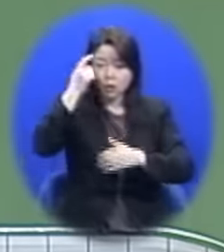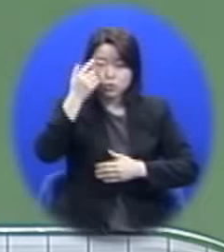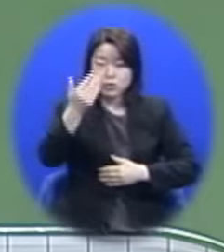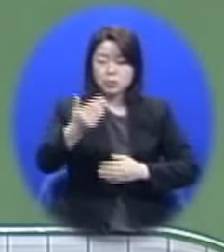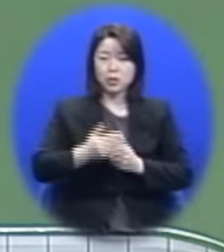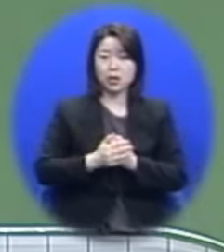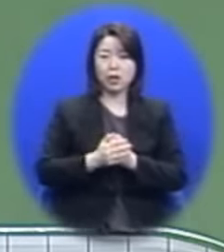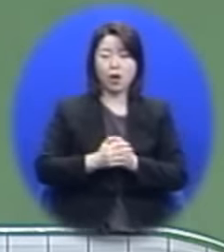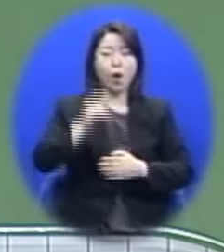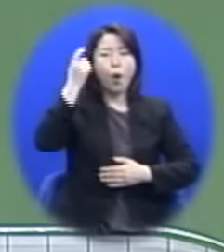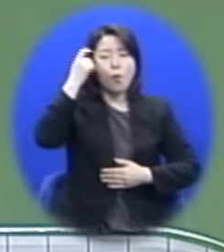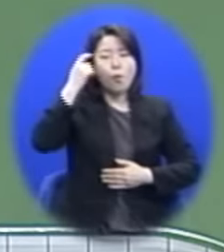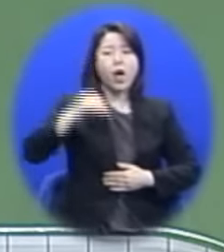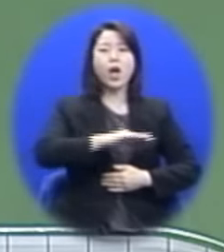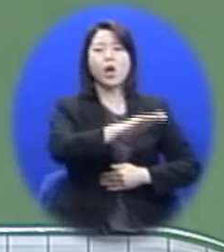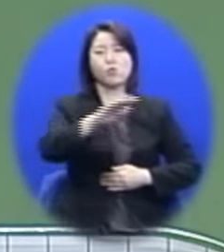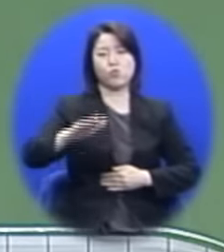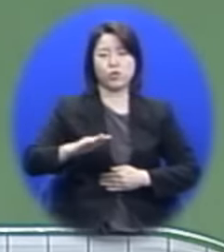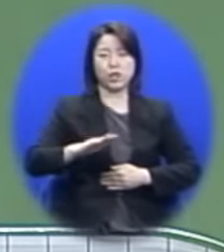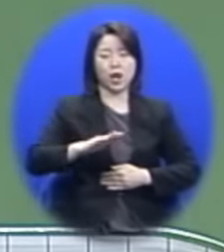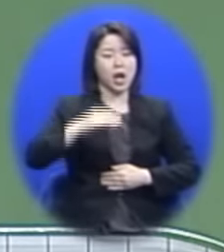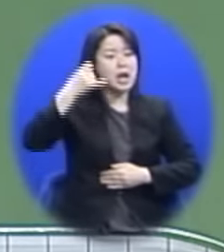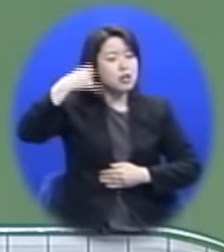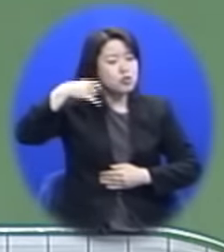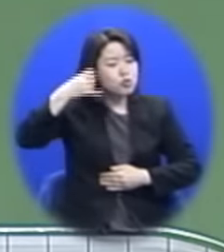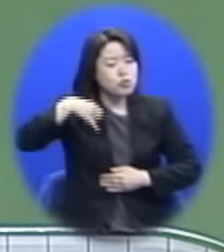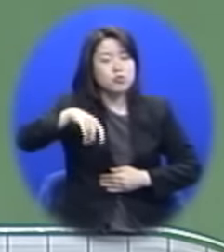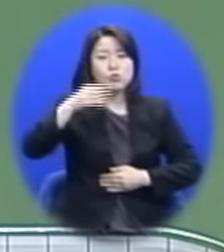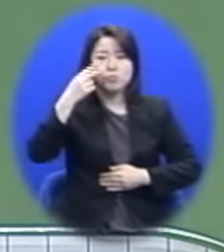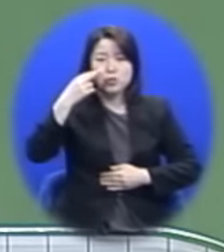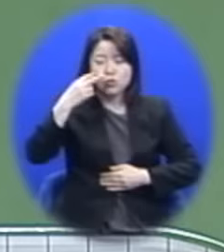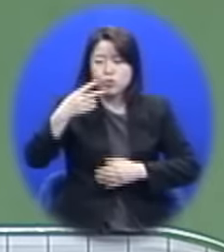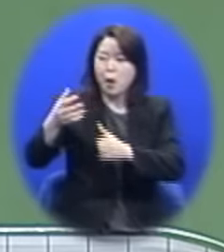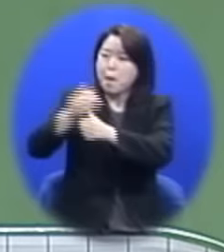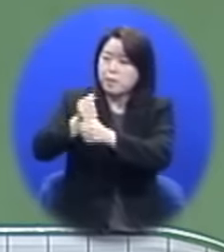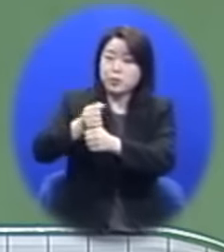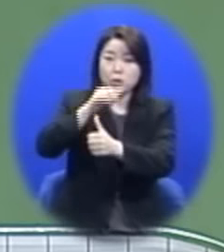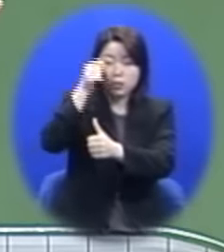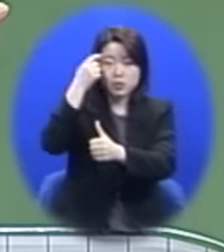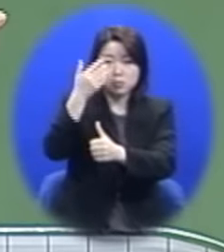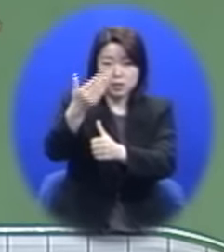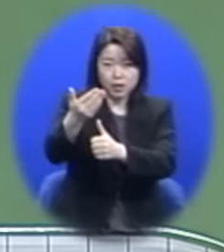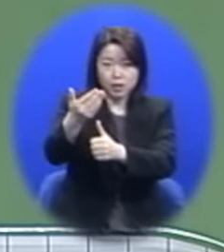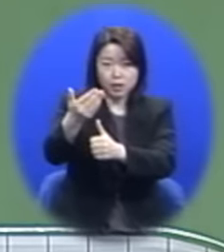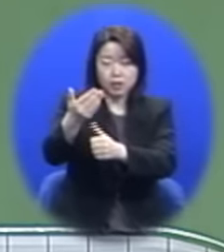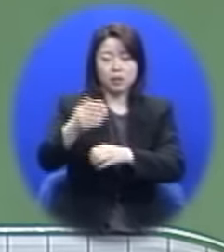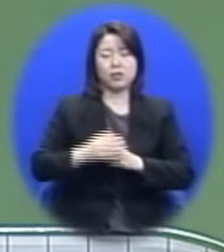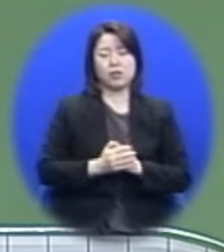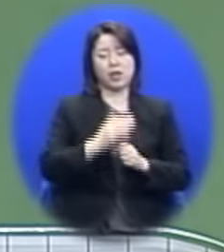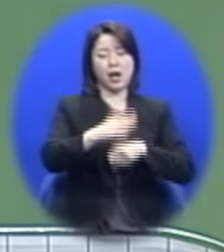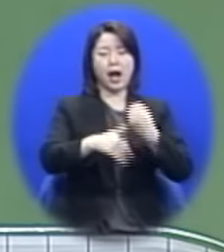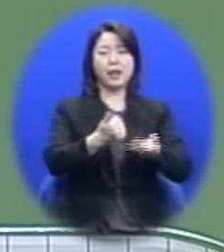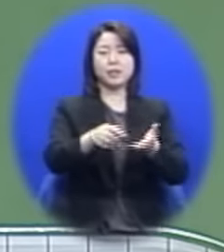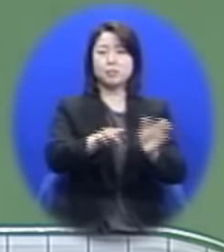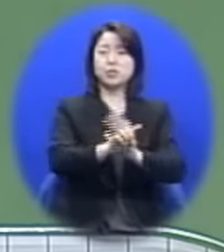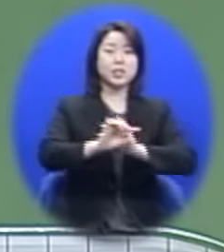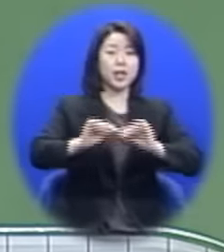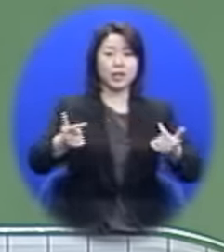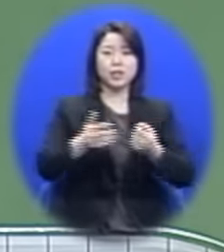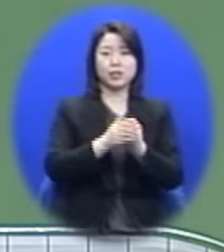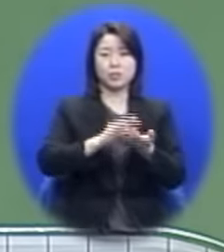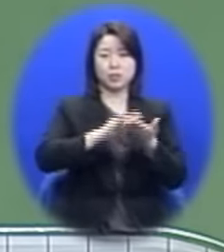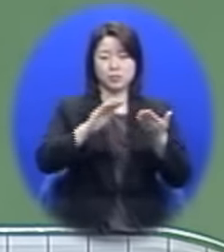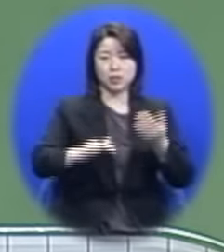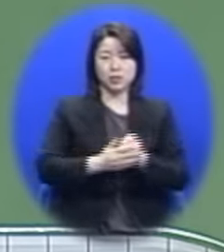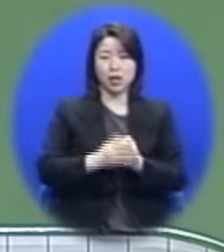왜 우리가 중국과 미국을 자꾸 붙잡습니까? 하나님을 안 믿으니까. 하나님이